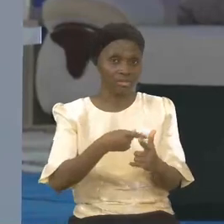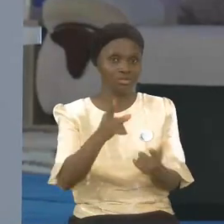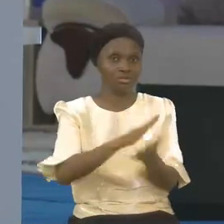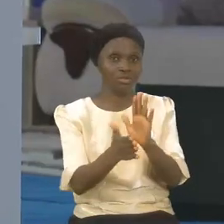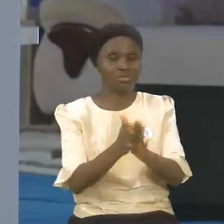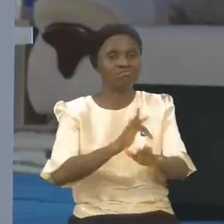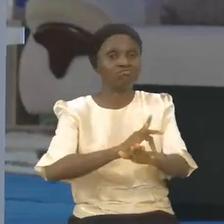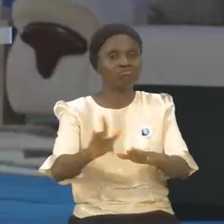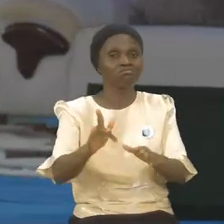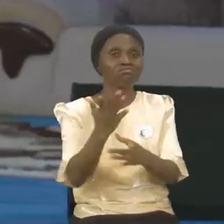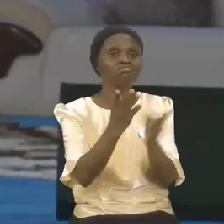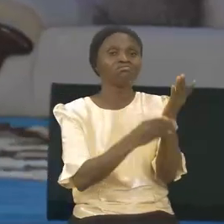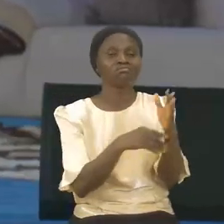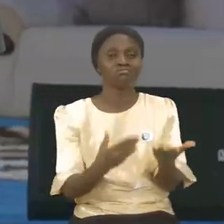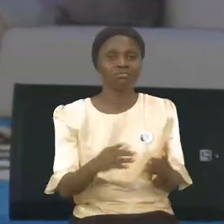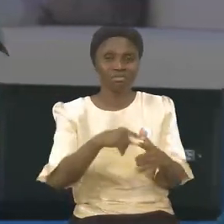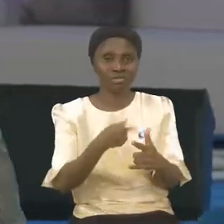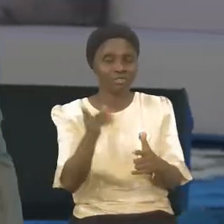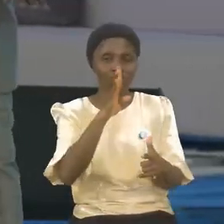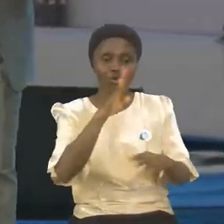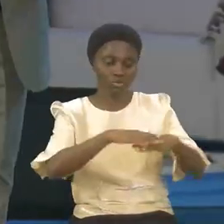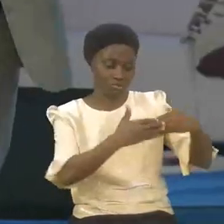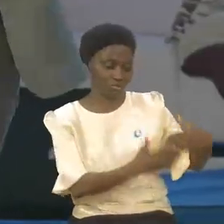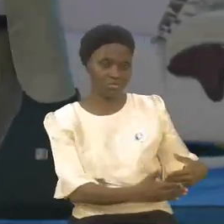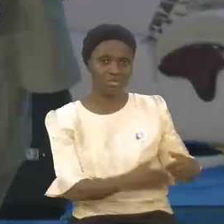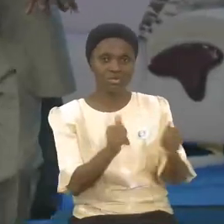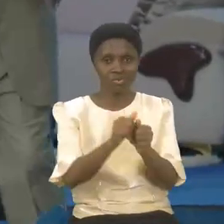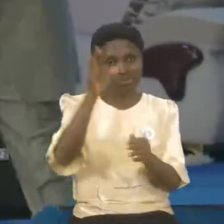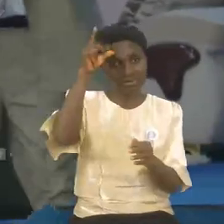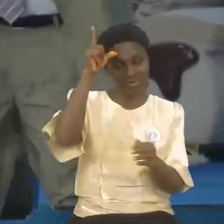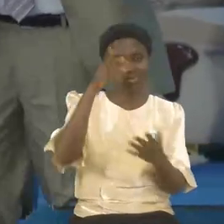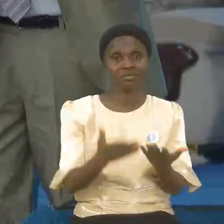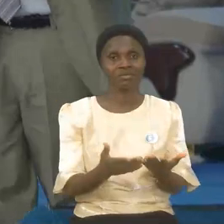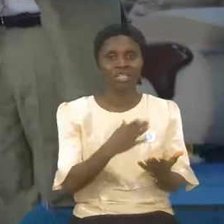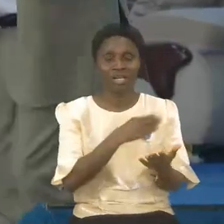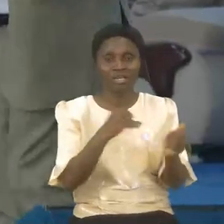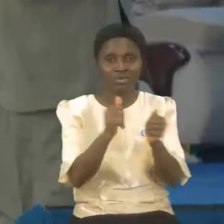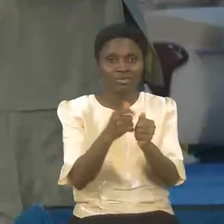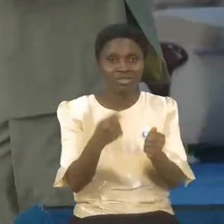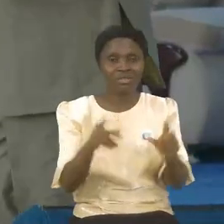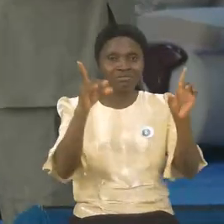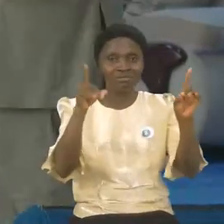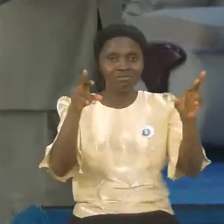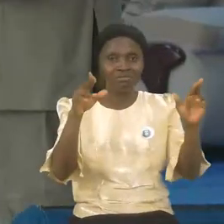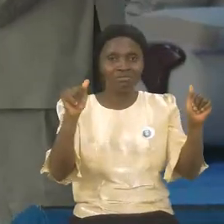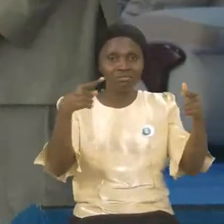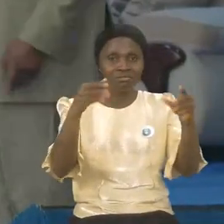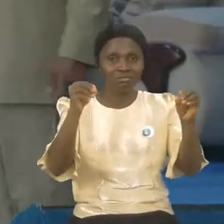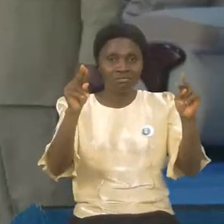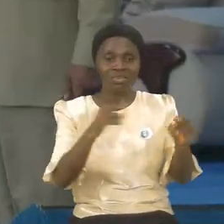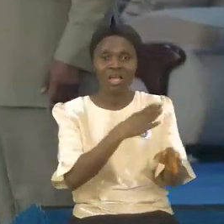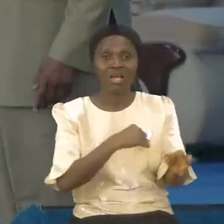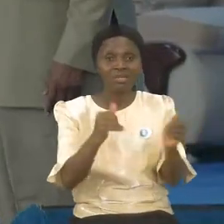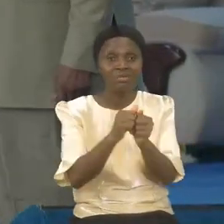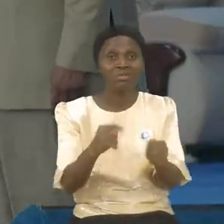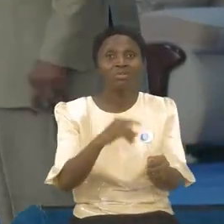vide pour toujours à l'autre côté avec Satan avec les démons avec Lucifer avec le dragon avec l'ancien serpent et